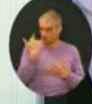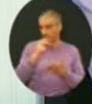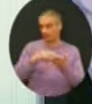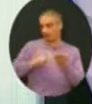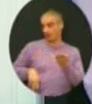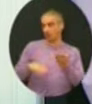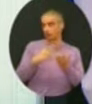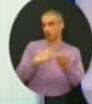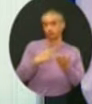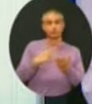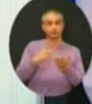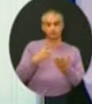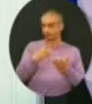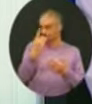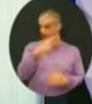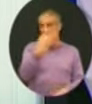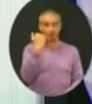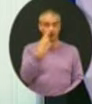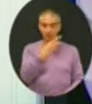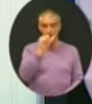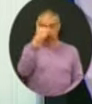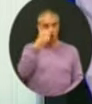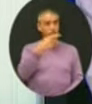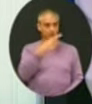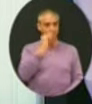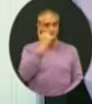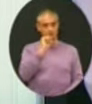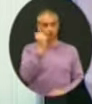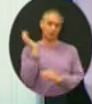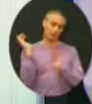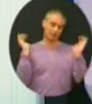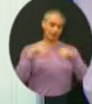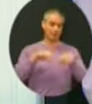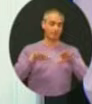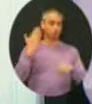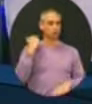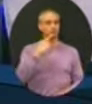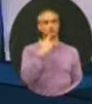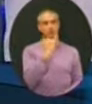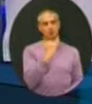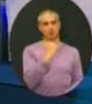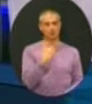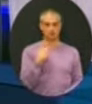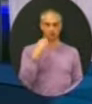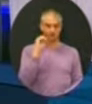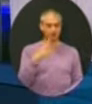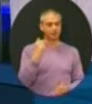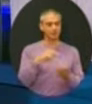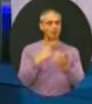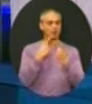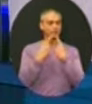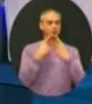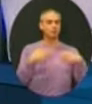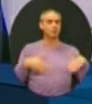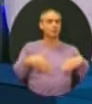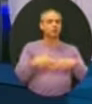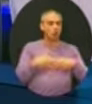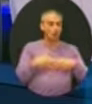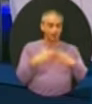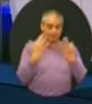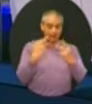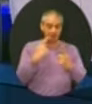פרשת. נדמה לי שאתה היית הדומינו הראשון שהפיל את הממשלה הקודמת. נכון. אני באתי כי היה מסע ומתן לשלום.